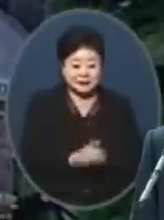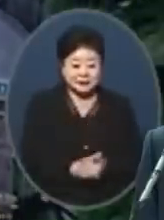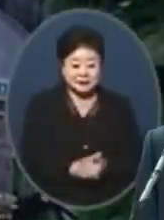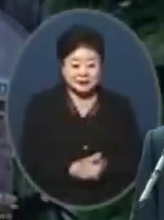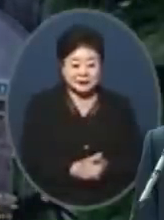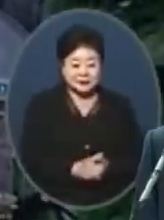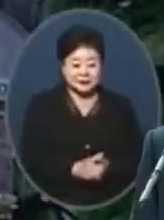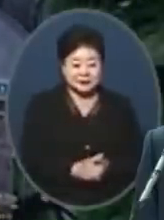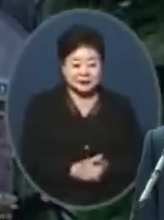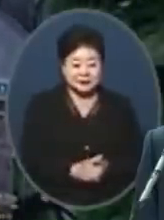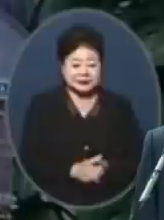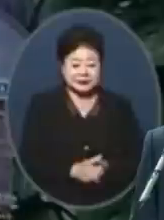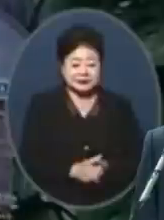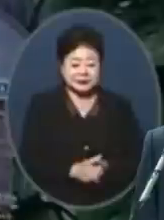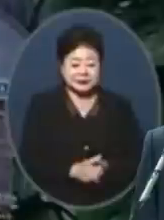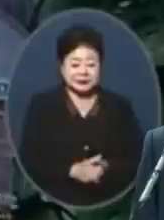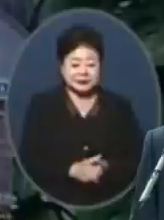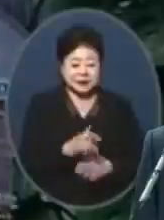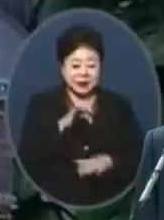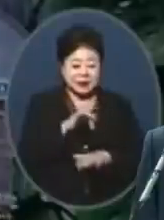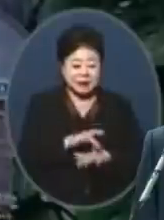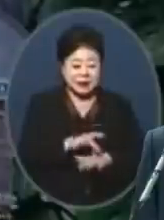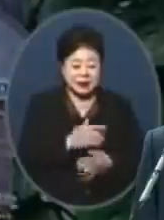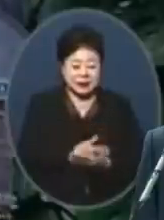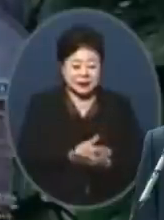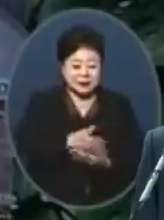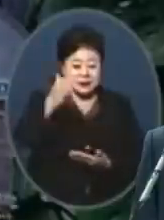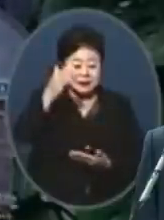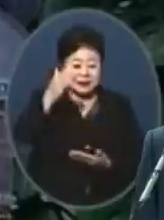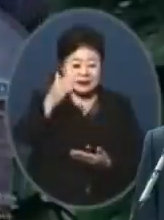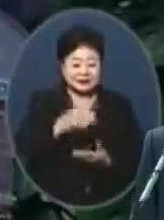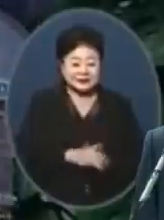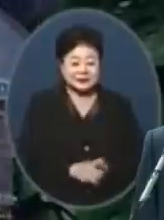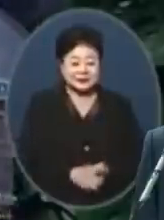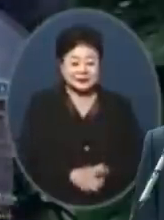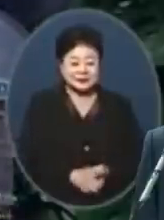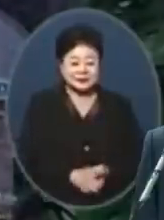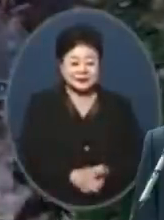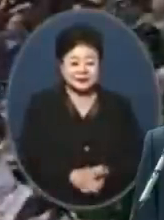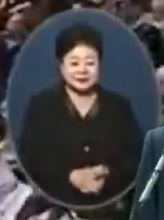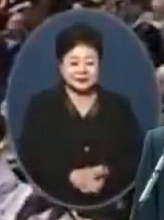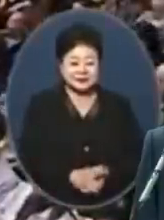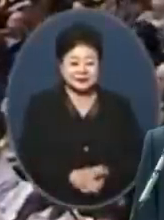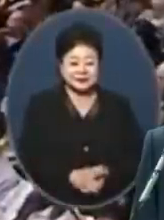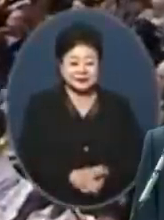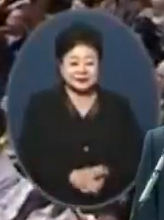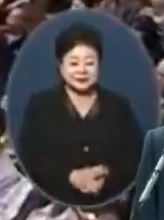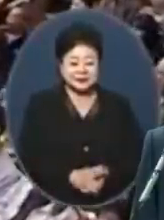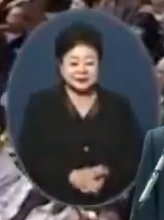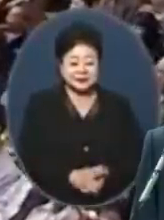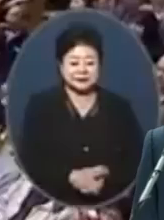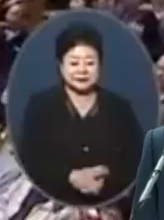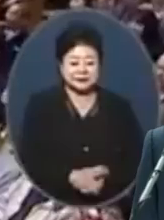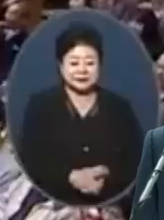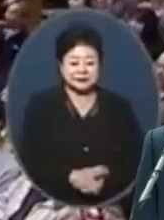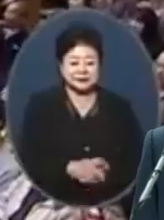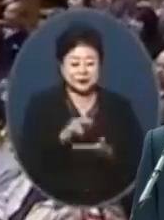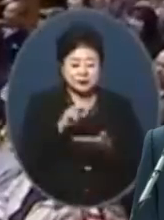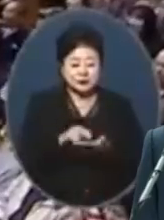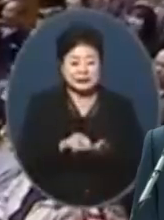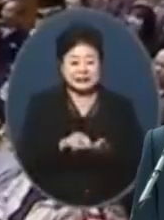heal you. 마귀의 억압은 떠나갑니다. Oppression will be gone. 그리고 여러분